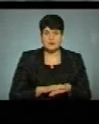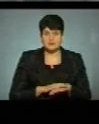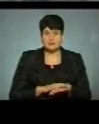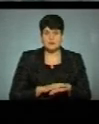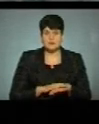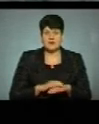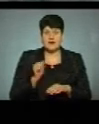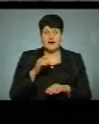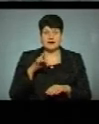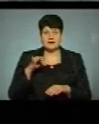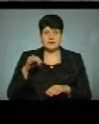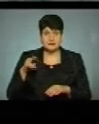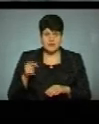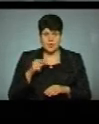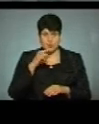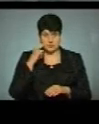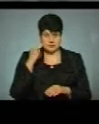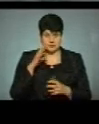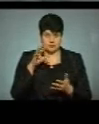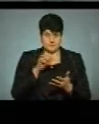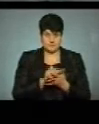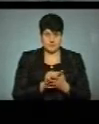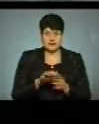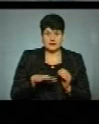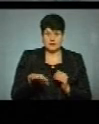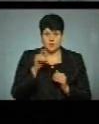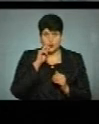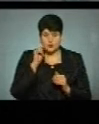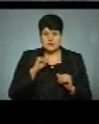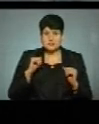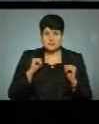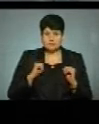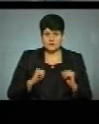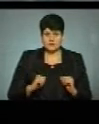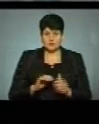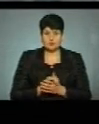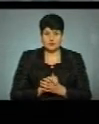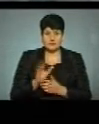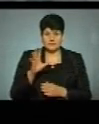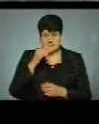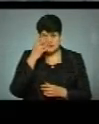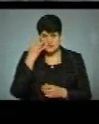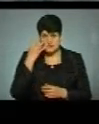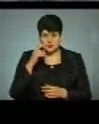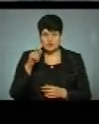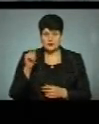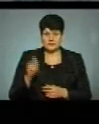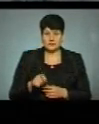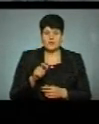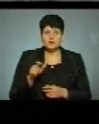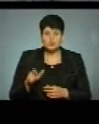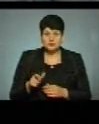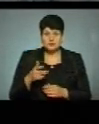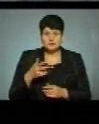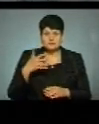російського окупанта. А на території України спокійно, мирно, і всі забули, що вже війна насправді. Люди,